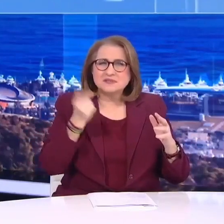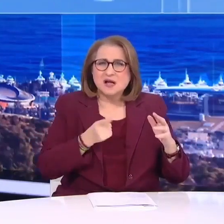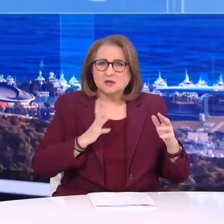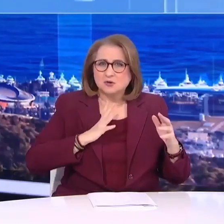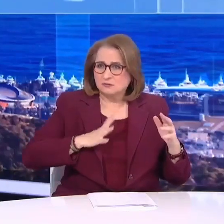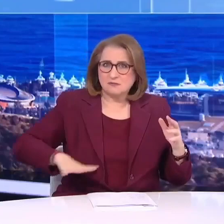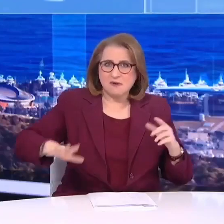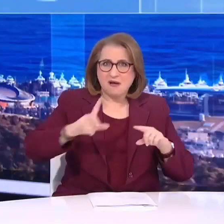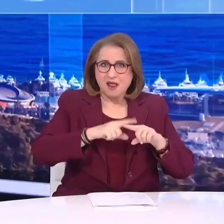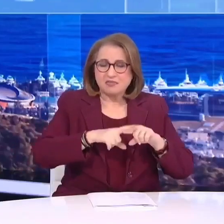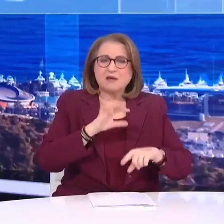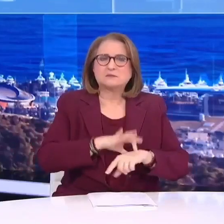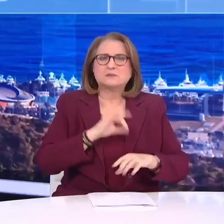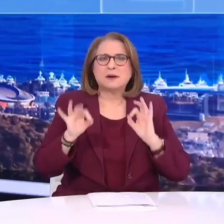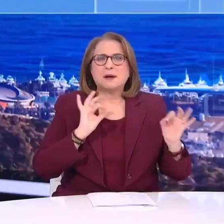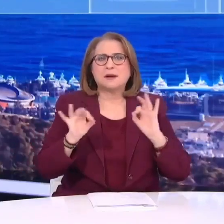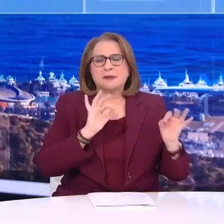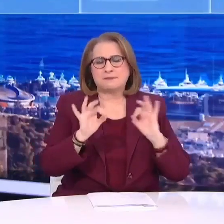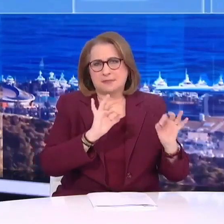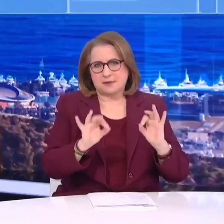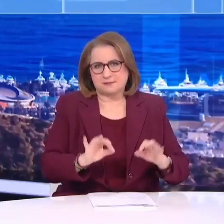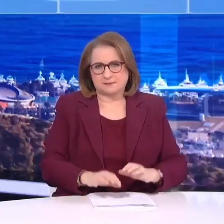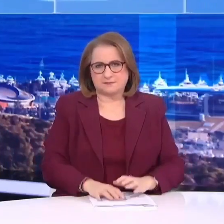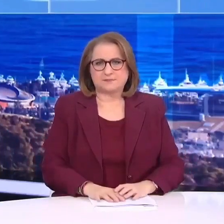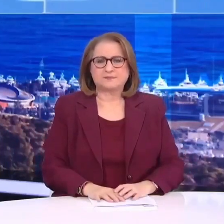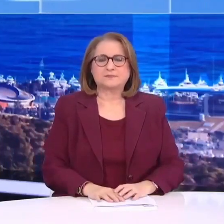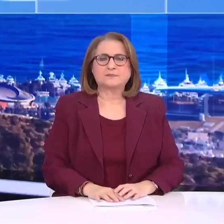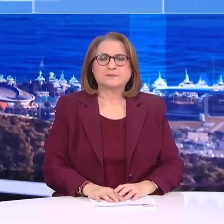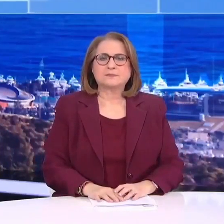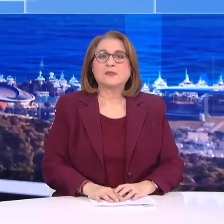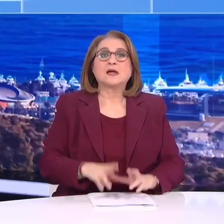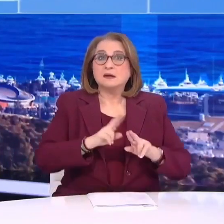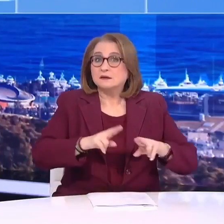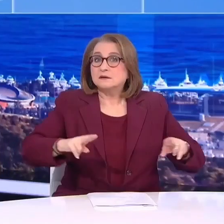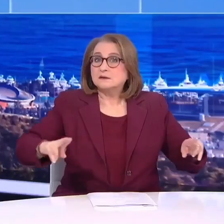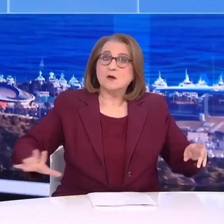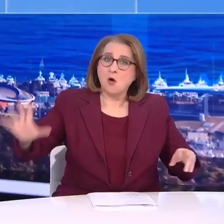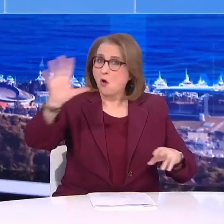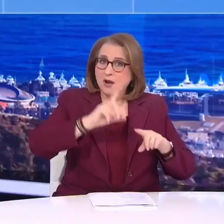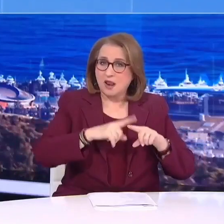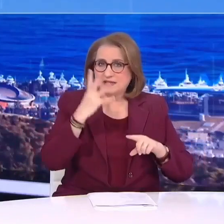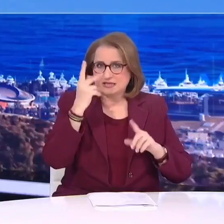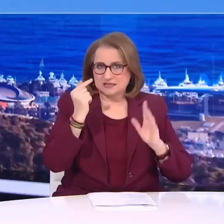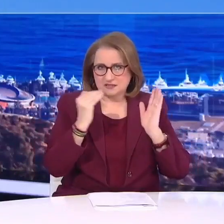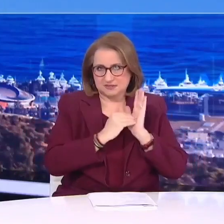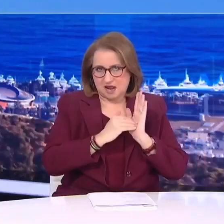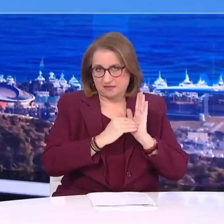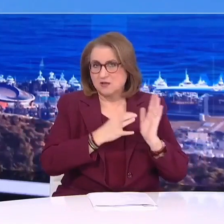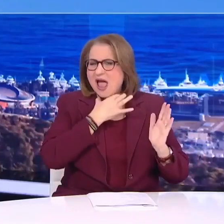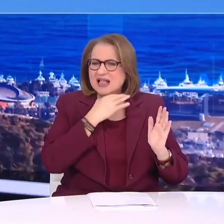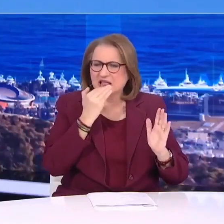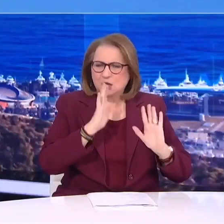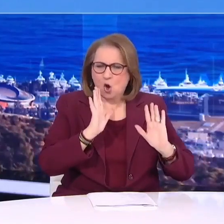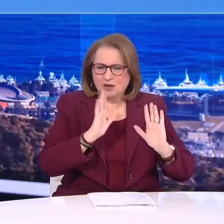ΜΕΘ, παραμένει σταθερός στους 4.500 ασθενείς και ο μέσος κυλιόμενος του 7 ημέρου για νέες εισαγωγές εκτιμάται